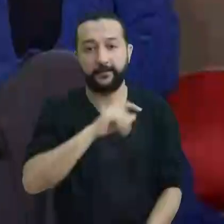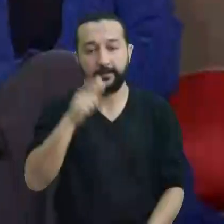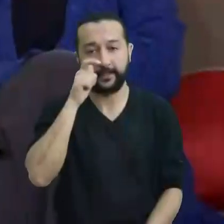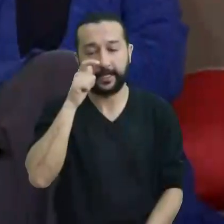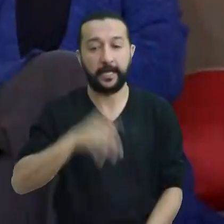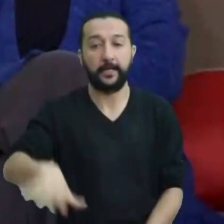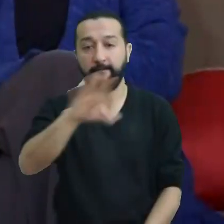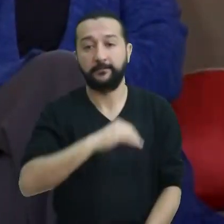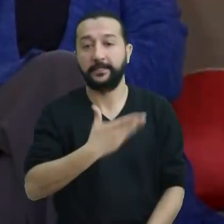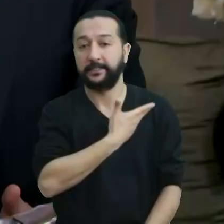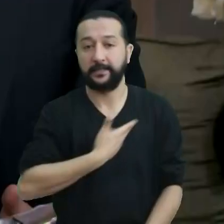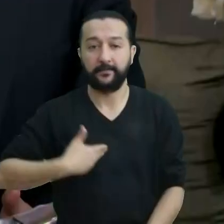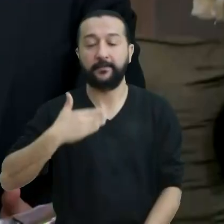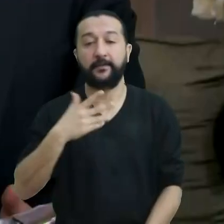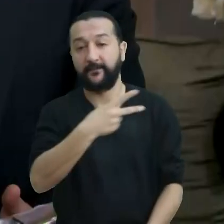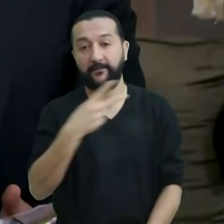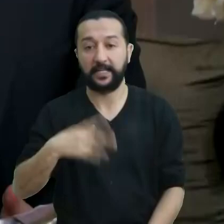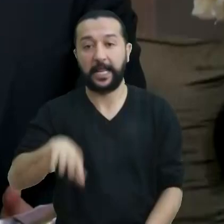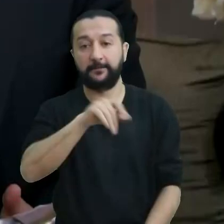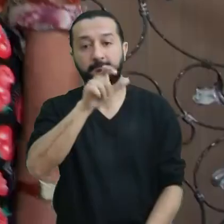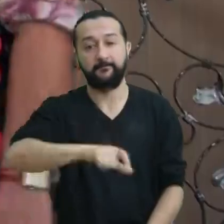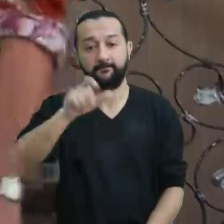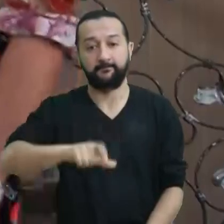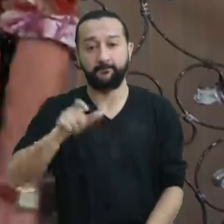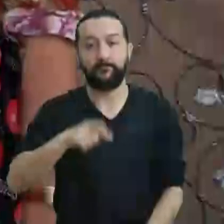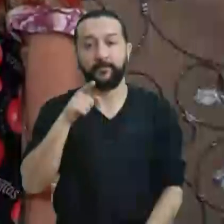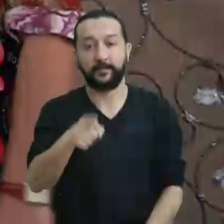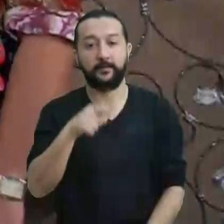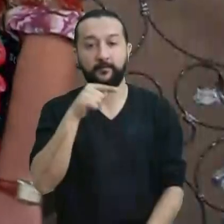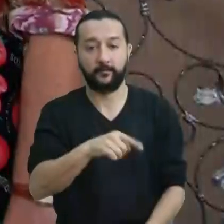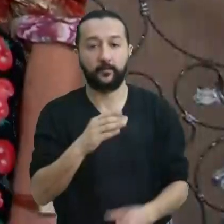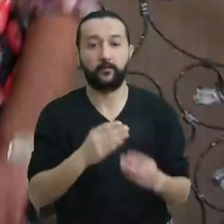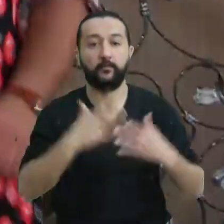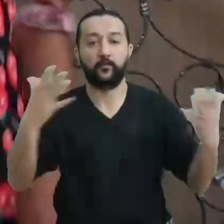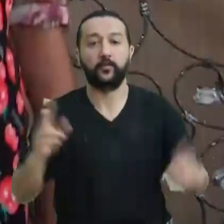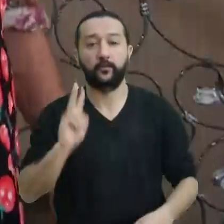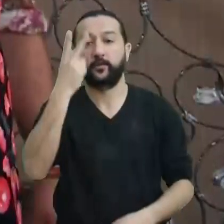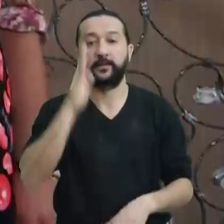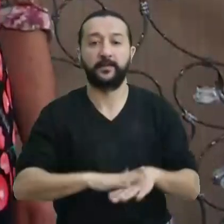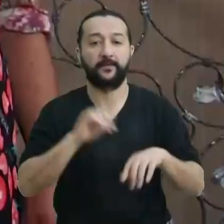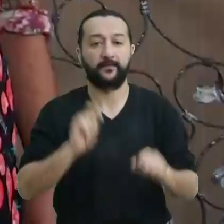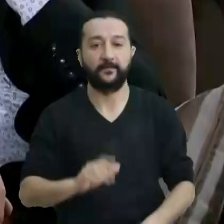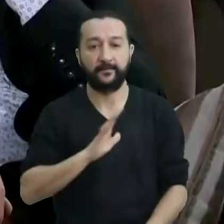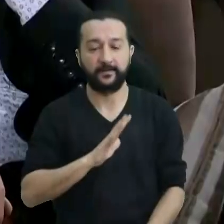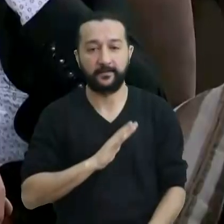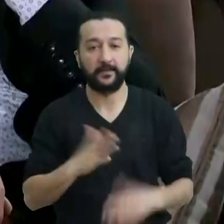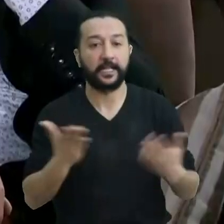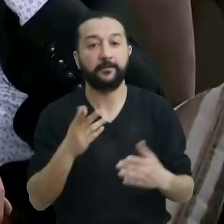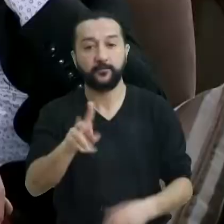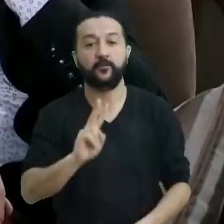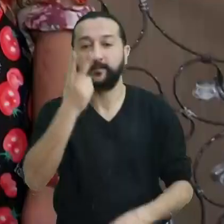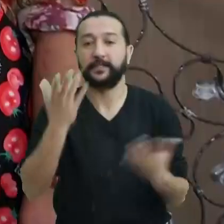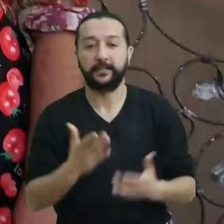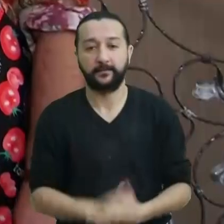Dikkat. Sevgili villa sakinleri, size bugün büyük bir sürprizim var. Aa, neymiş